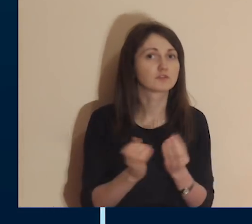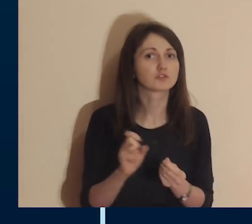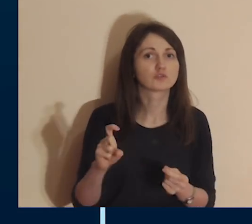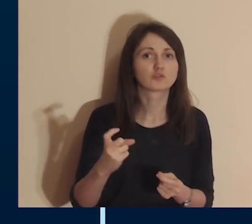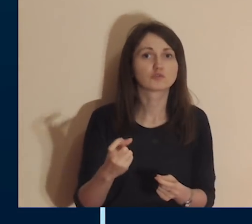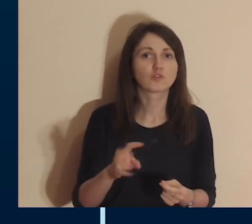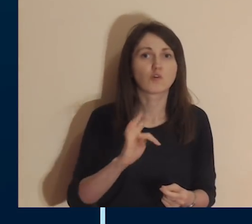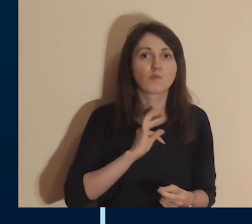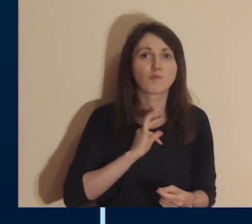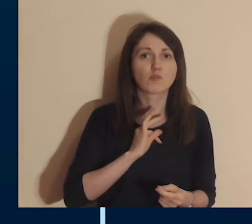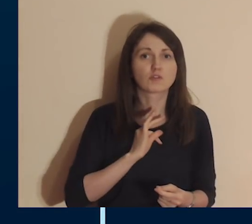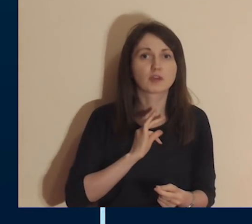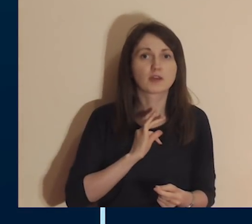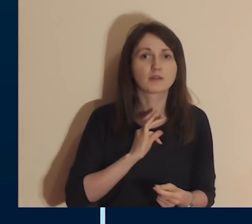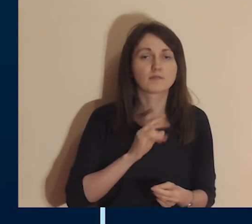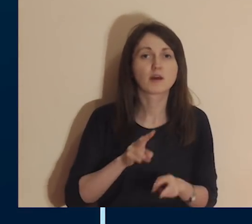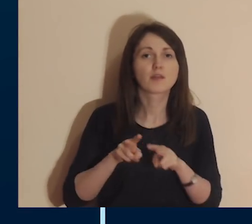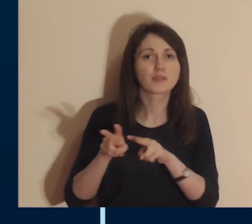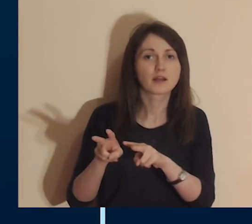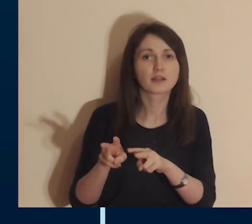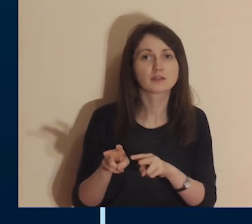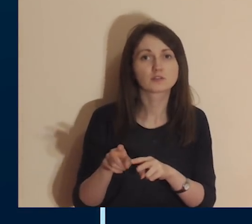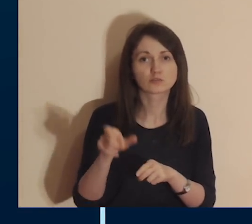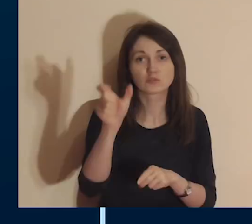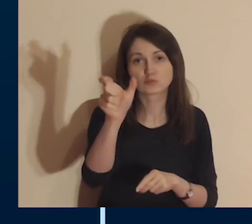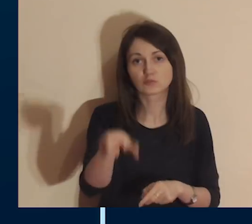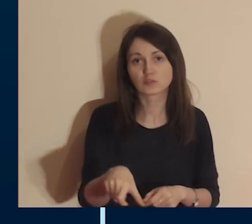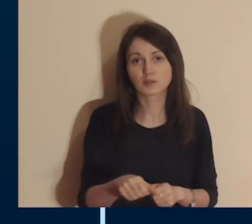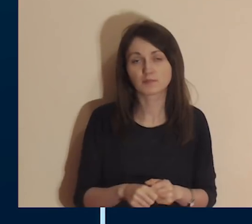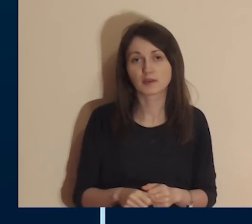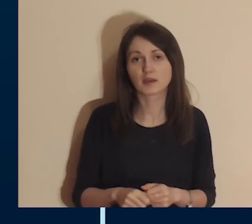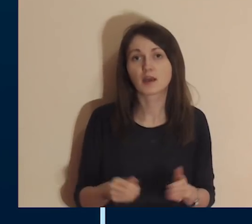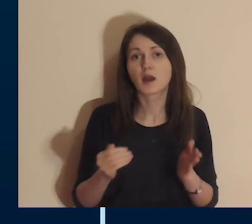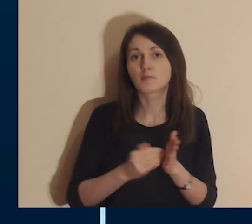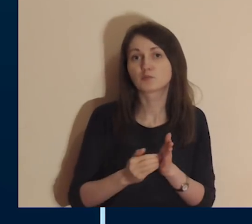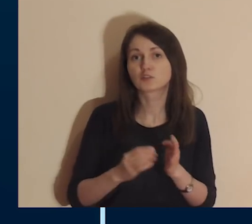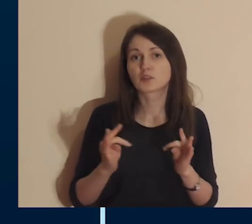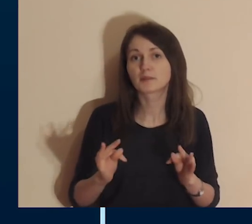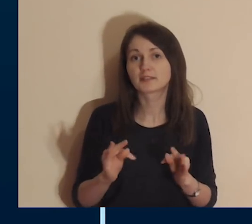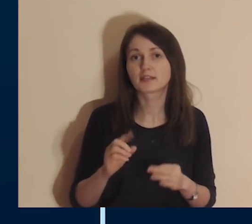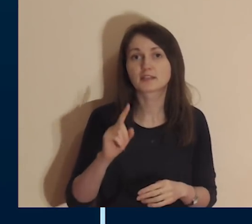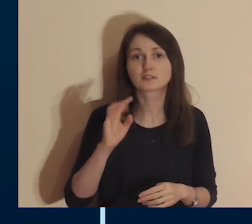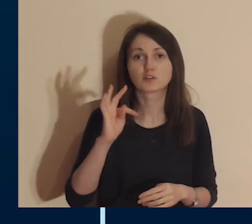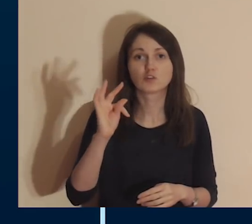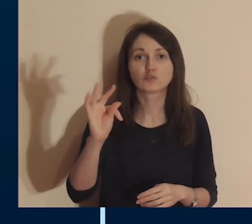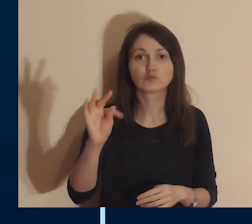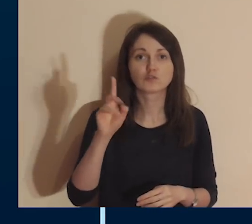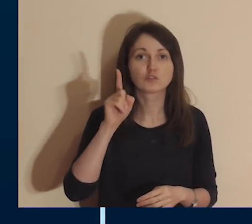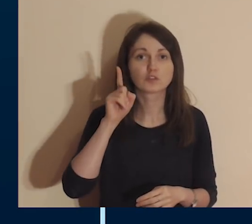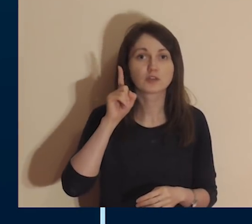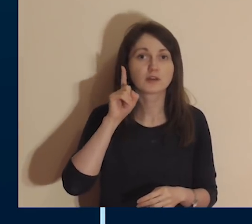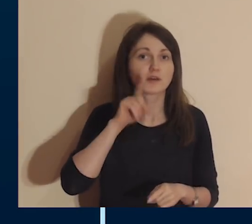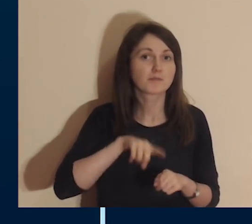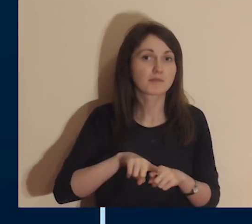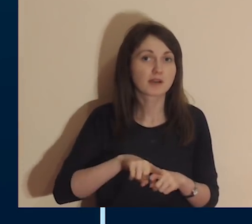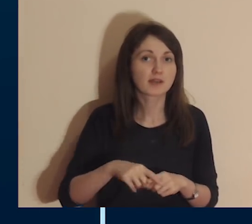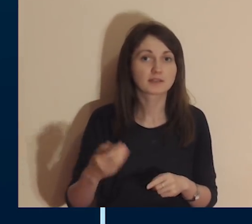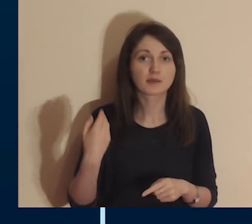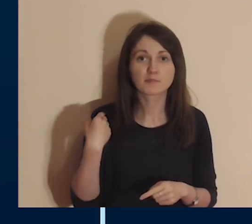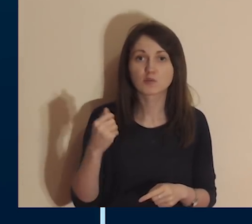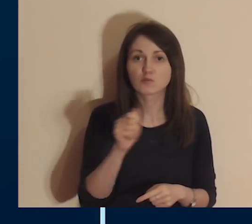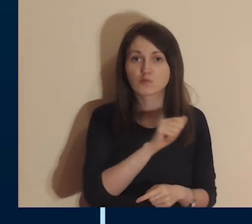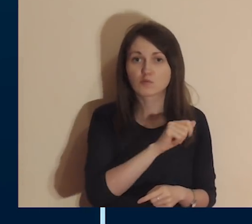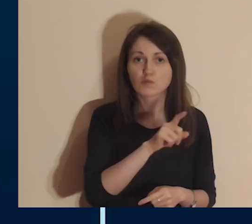należy. A trzeba było się weselić i cieszyć z tego, że ten brat twój był umarły, a